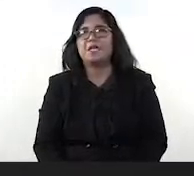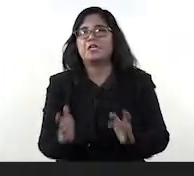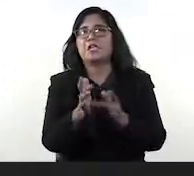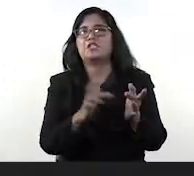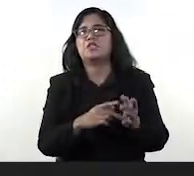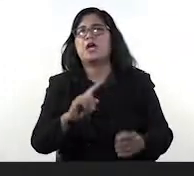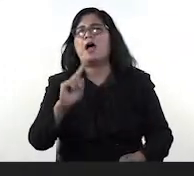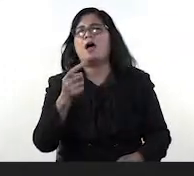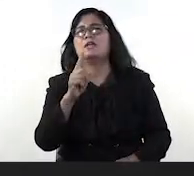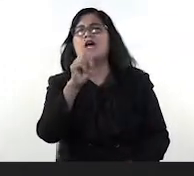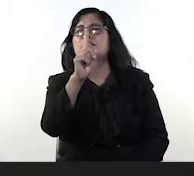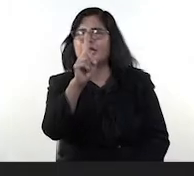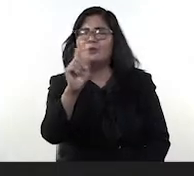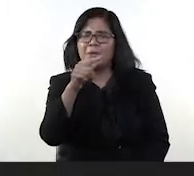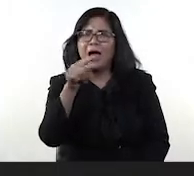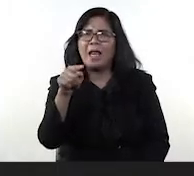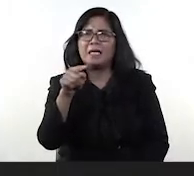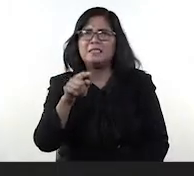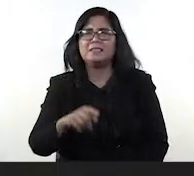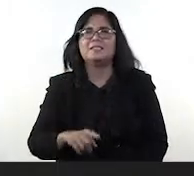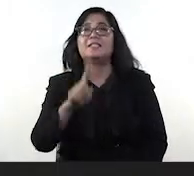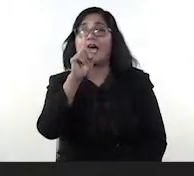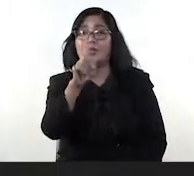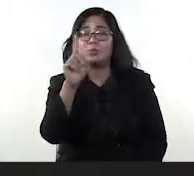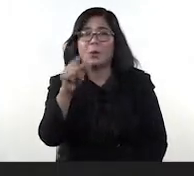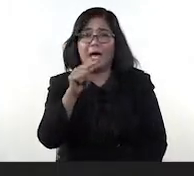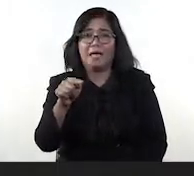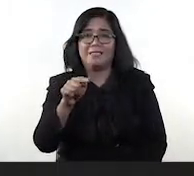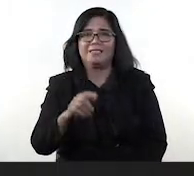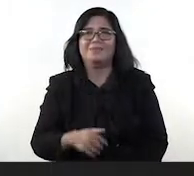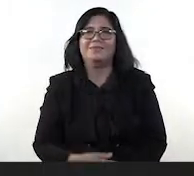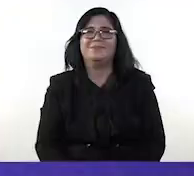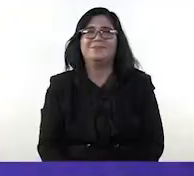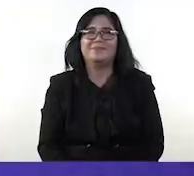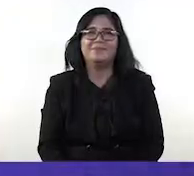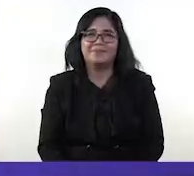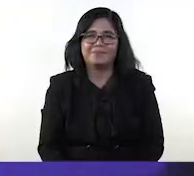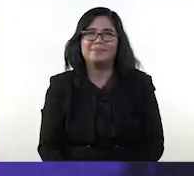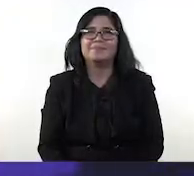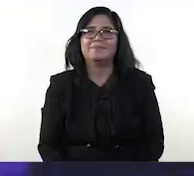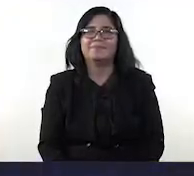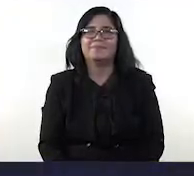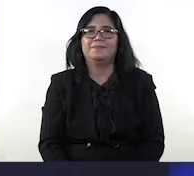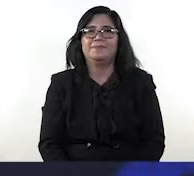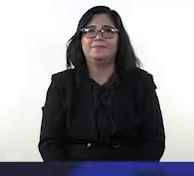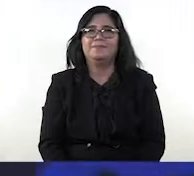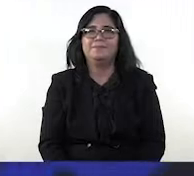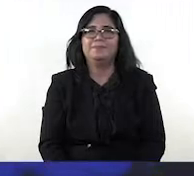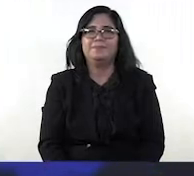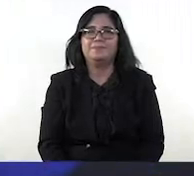cuman satu kali cuman satu kali cuman satu kali Haha